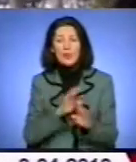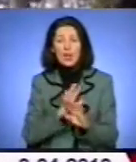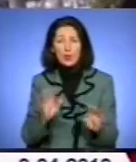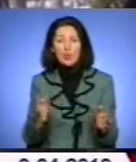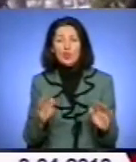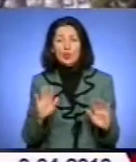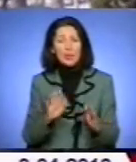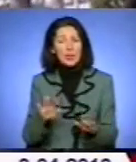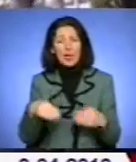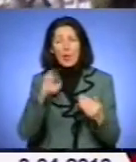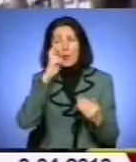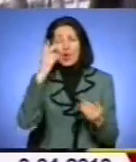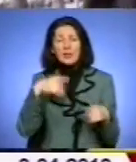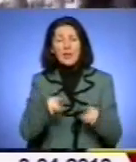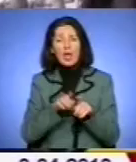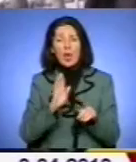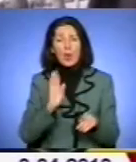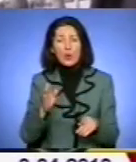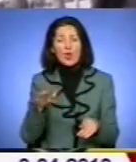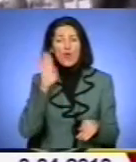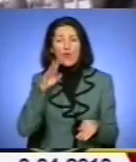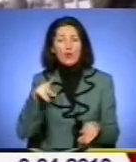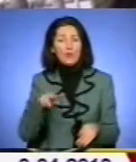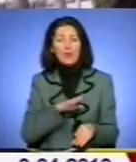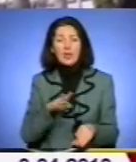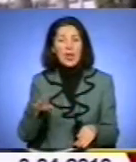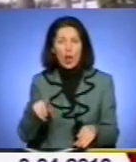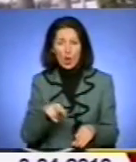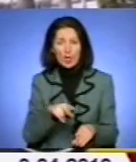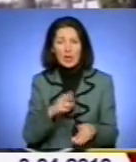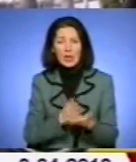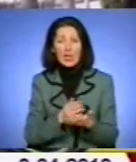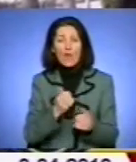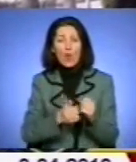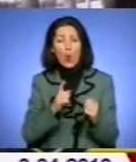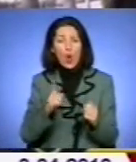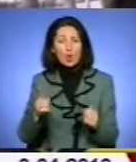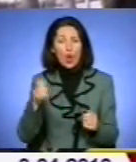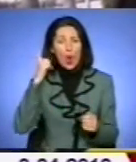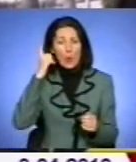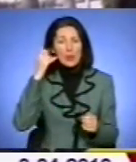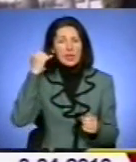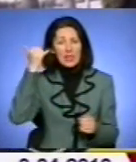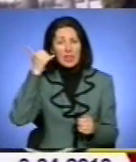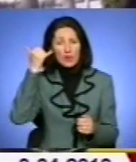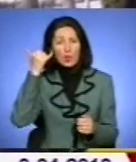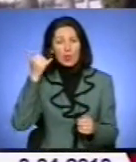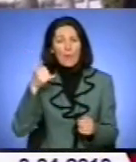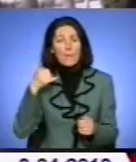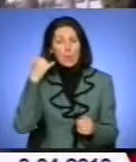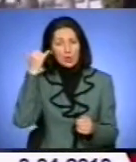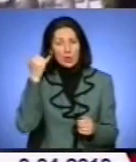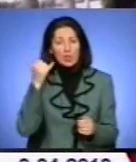таке буде, в воду бажано не заходити, розумієте? Є в кожному мобільний телефон, і